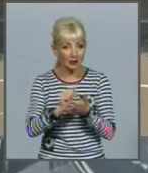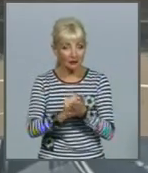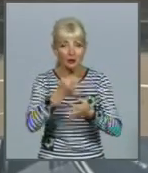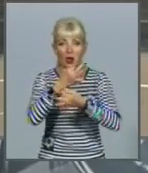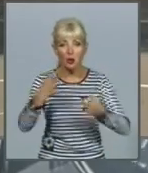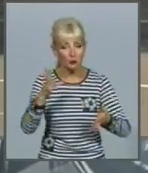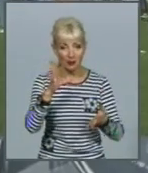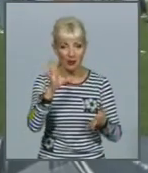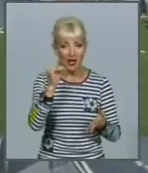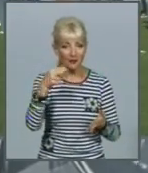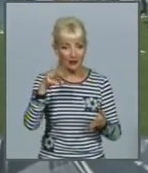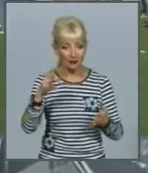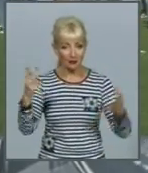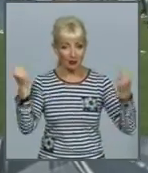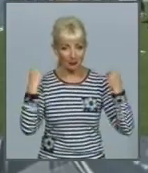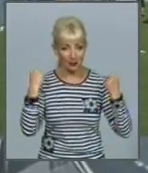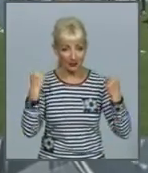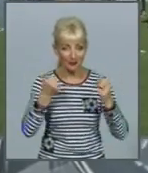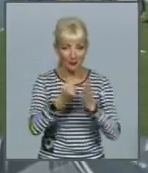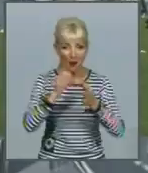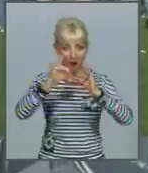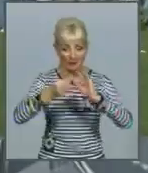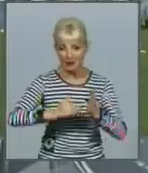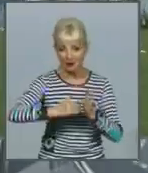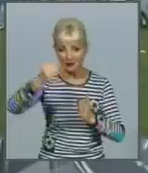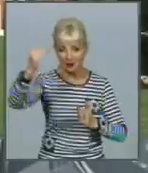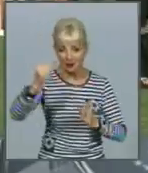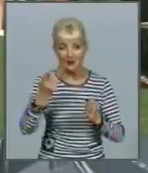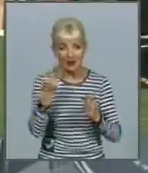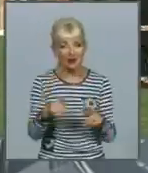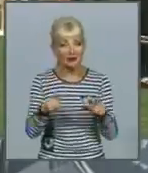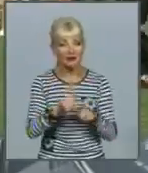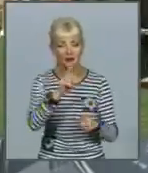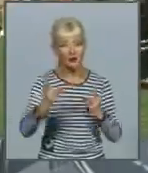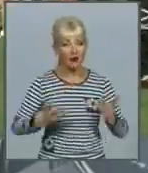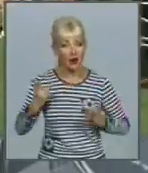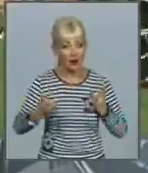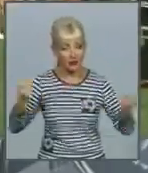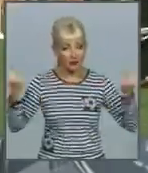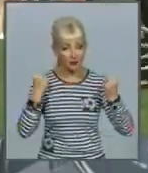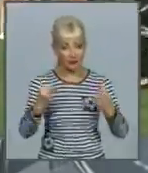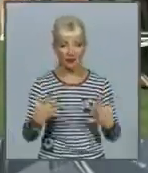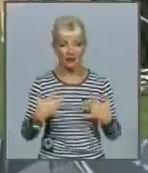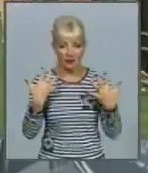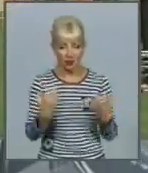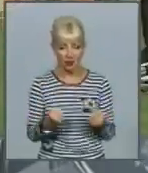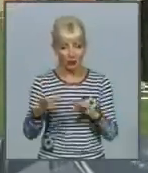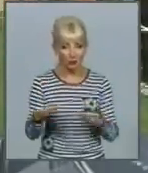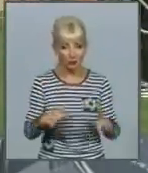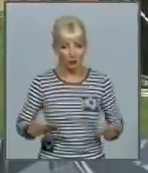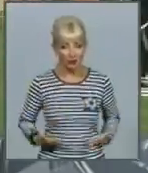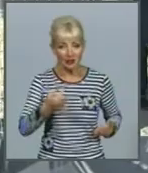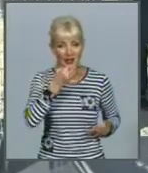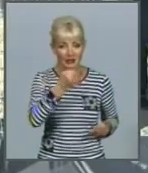до олімпійських вершин. Якраз саме для таких, які горять спортом та здоровим способом життя, підкреслив перший віце-мер Ігор Терехов,